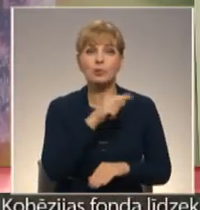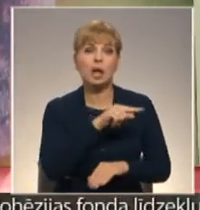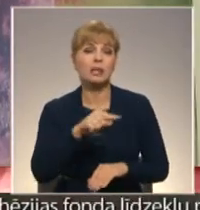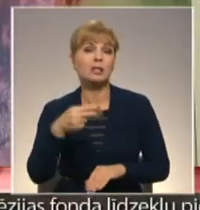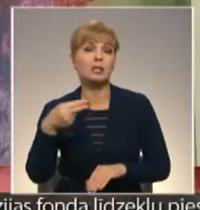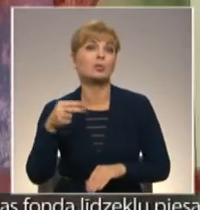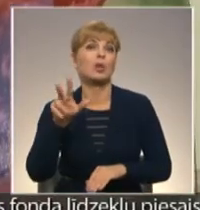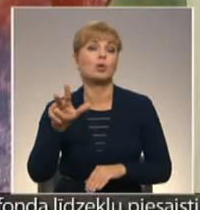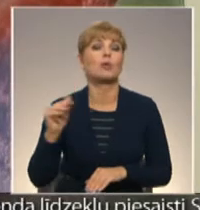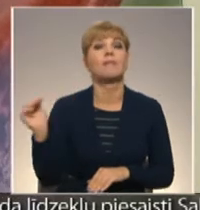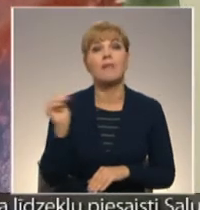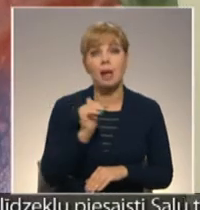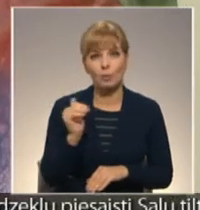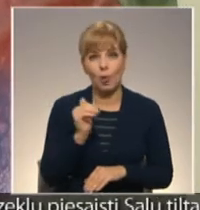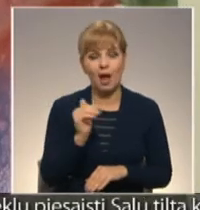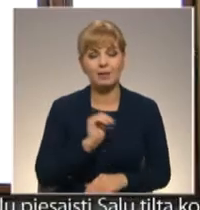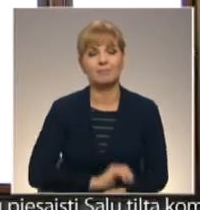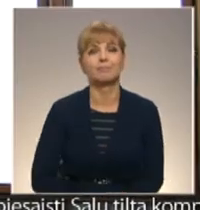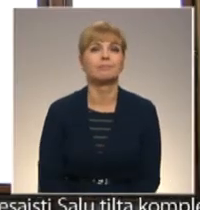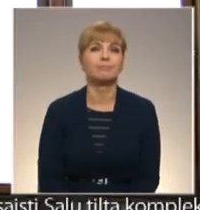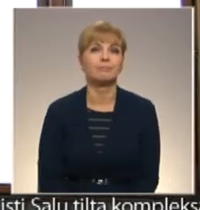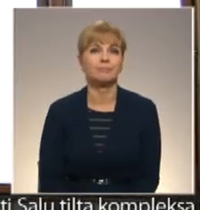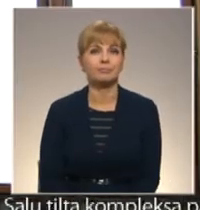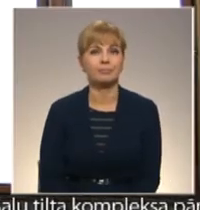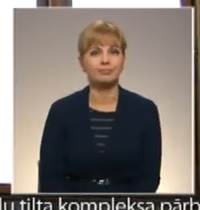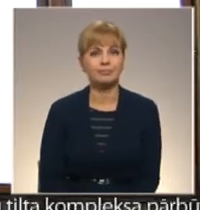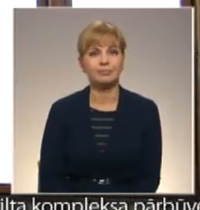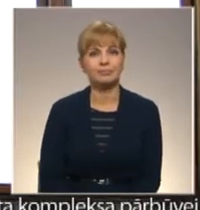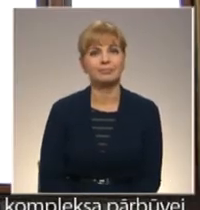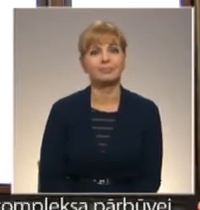28. februārim. Sandra Leitāne, Andris Pāns, TV Spektrs.